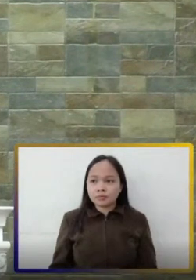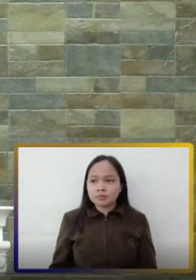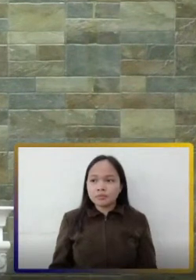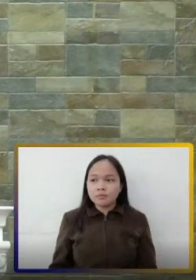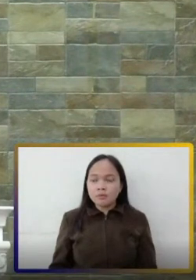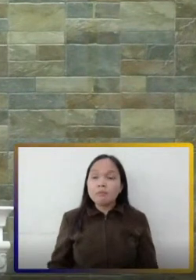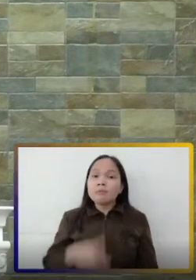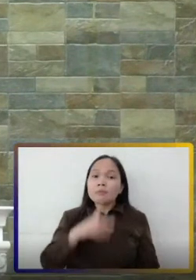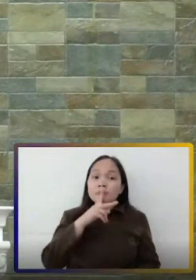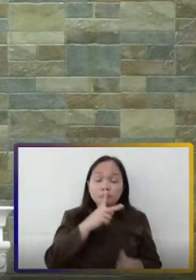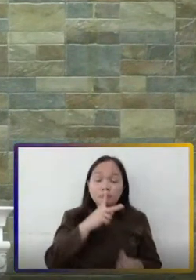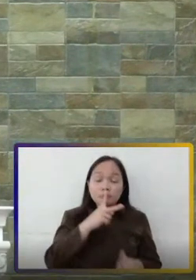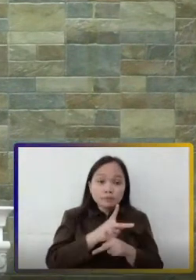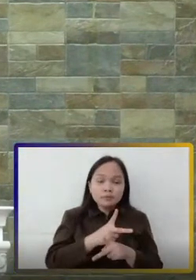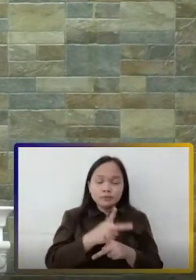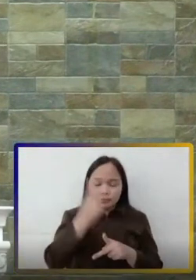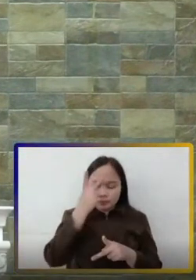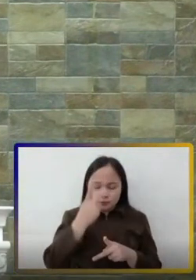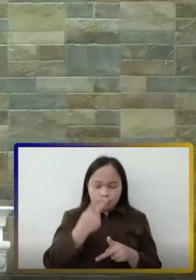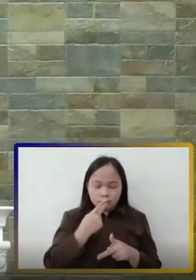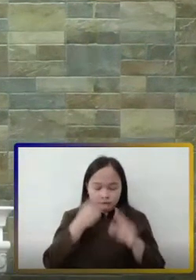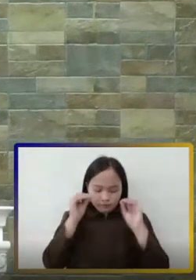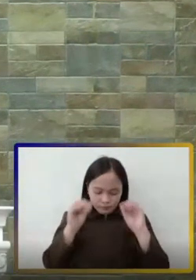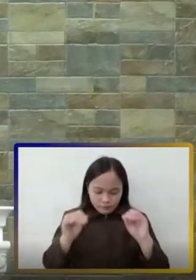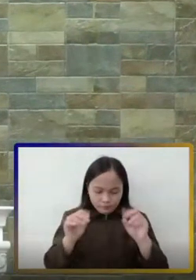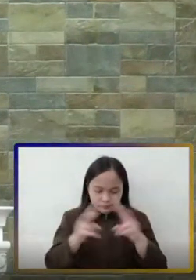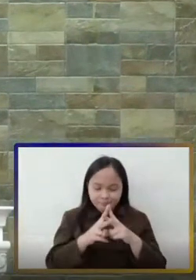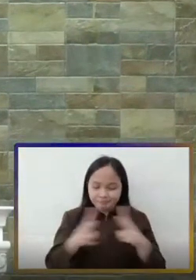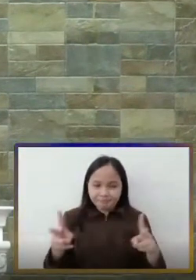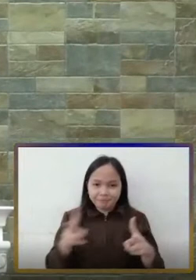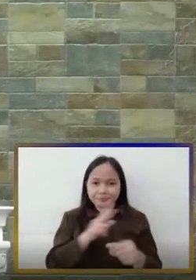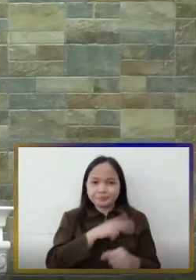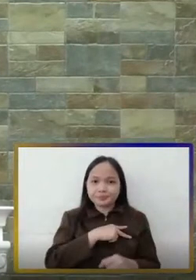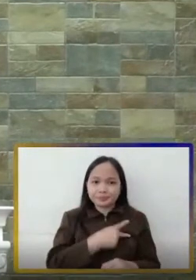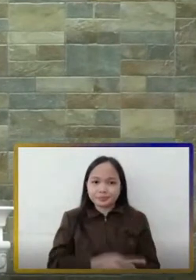proper parenting is powerful.